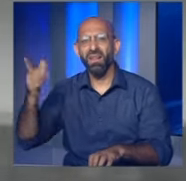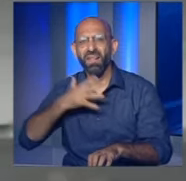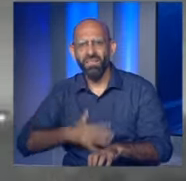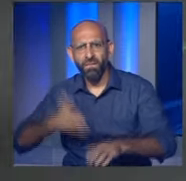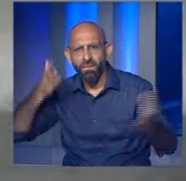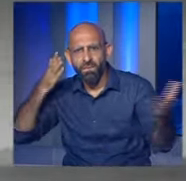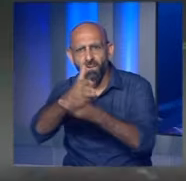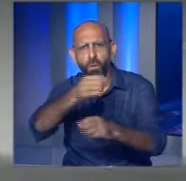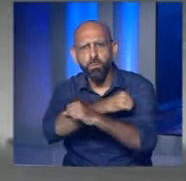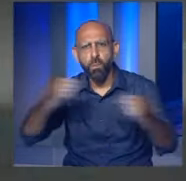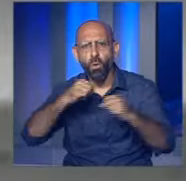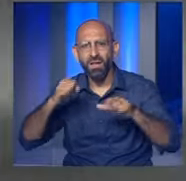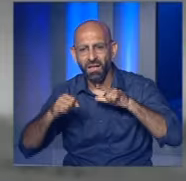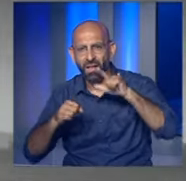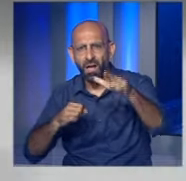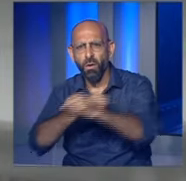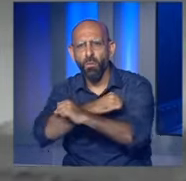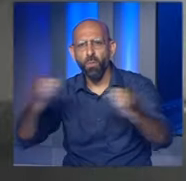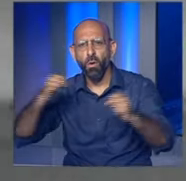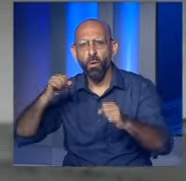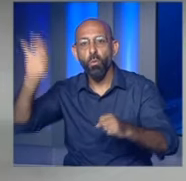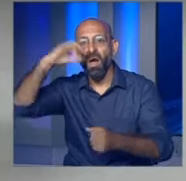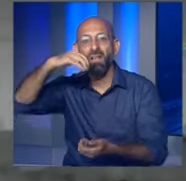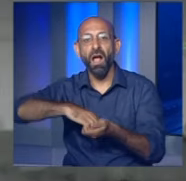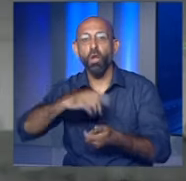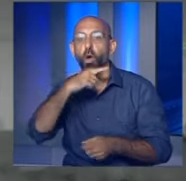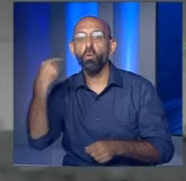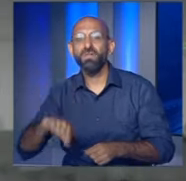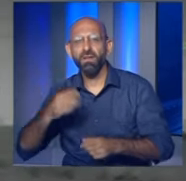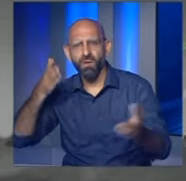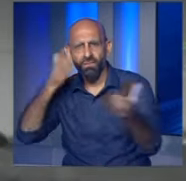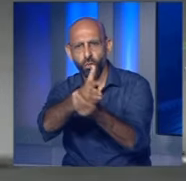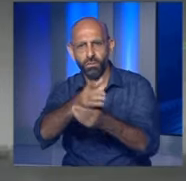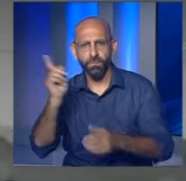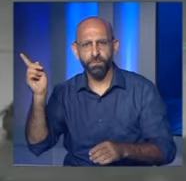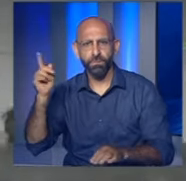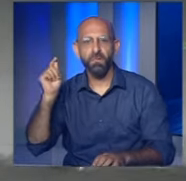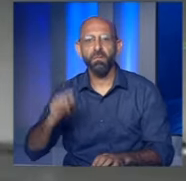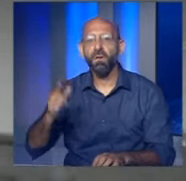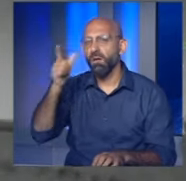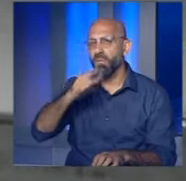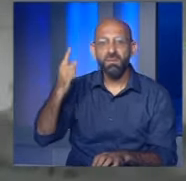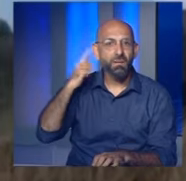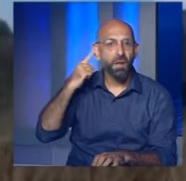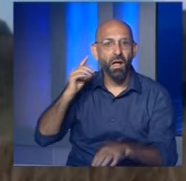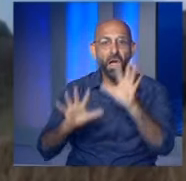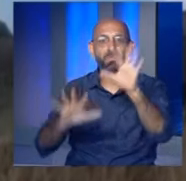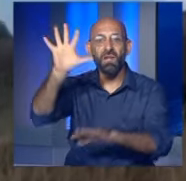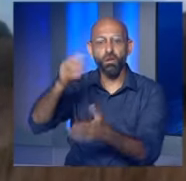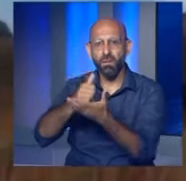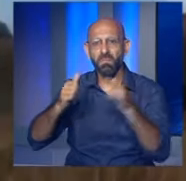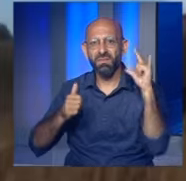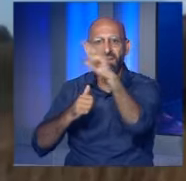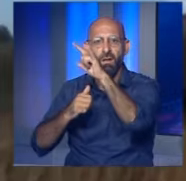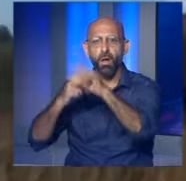نظام كيف لتنفيذ هجوم ارهابي باستخدام طائرات من دون طيار ضد اهداف على اراضي الاتحاد الروسي تم اسقاط 15